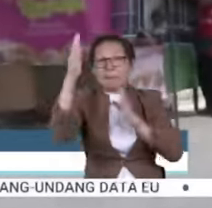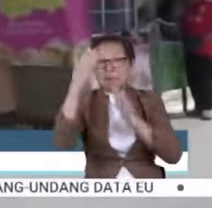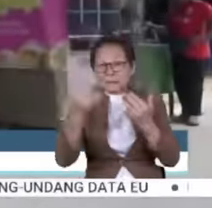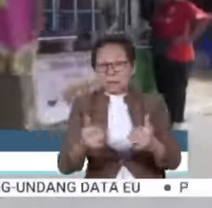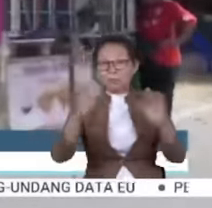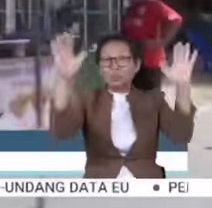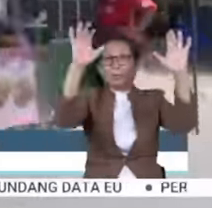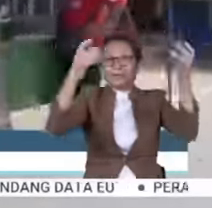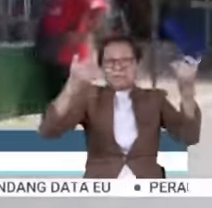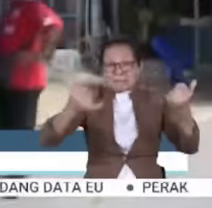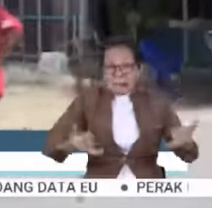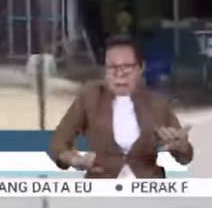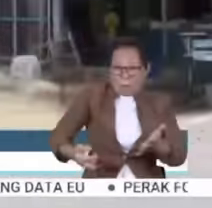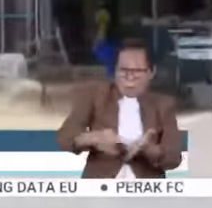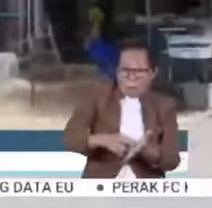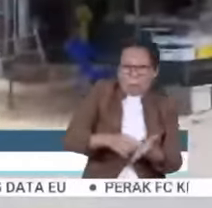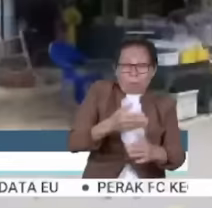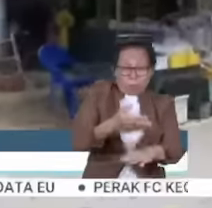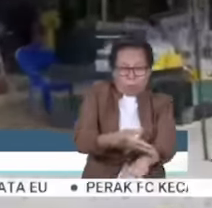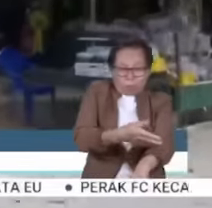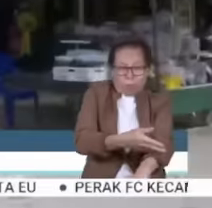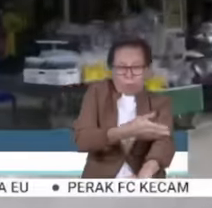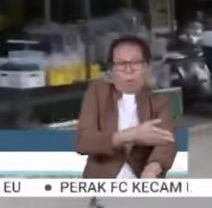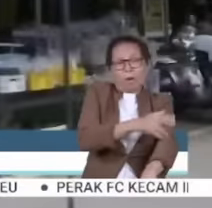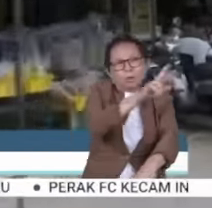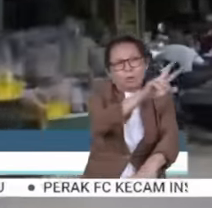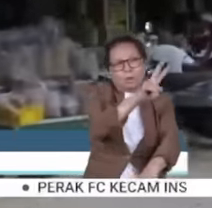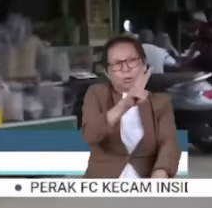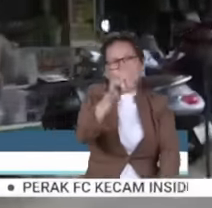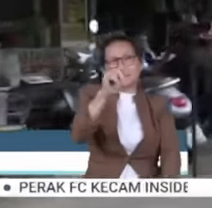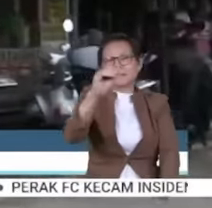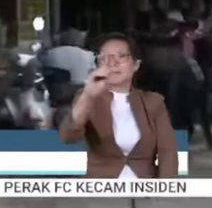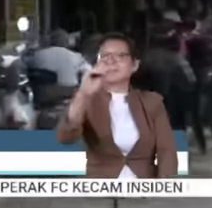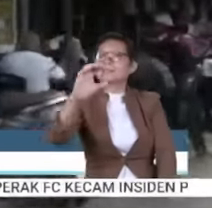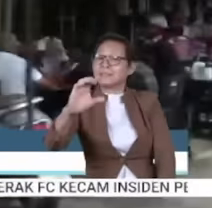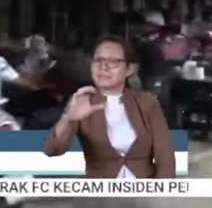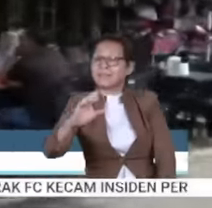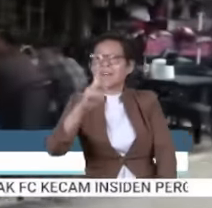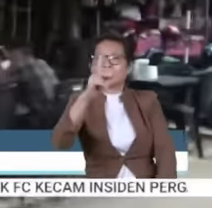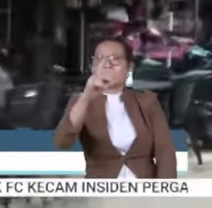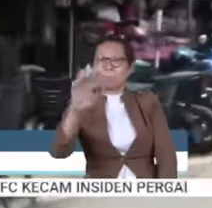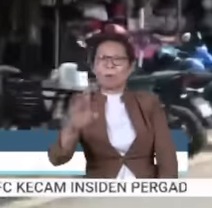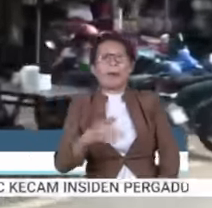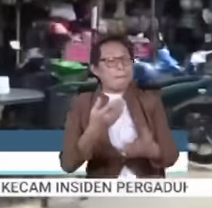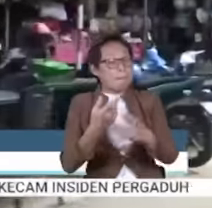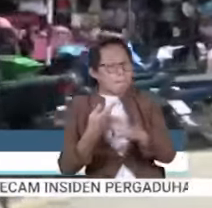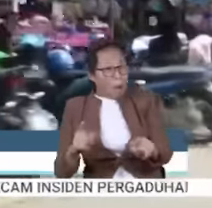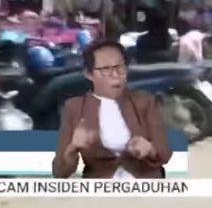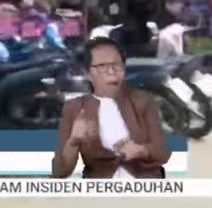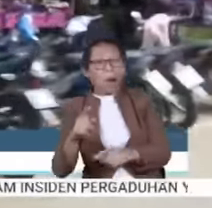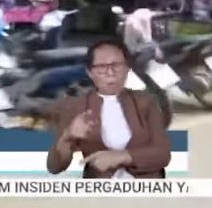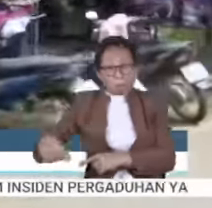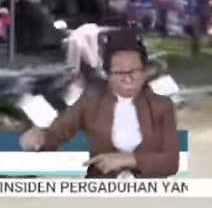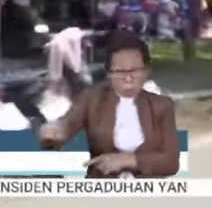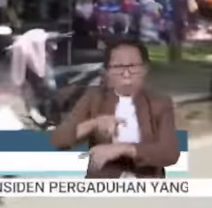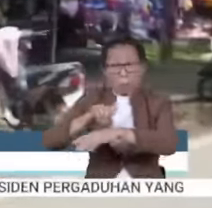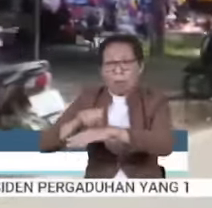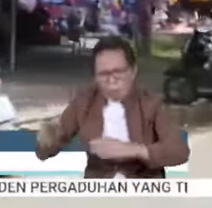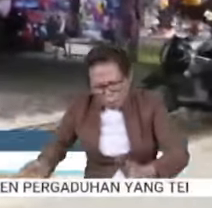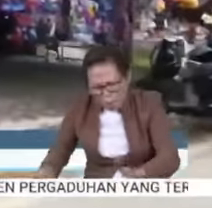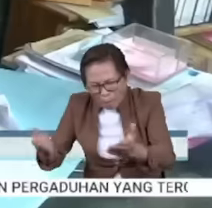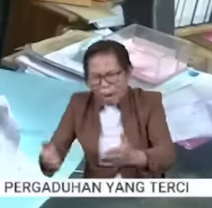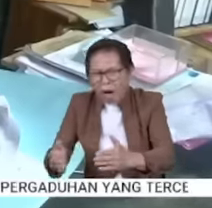cuaca semasa yang direkotkan bertambah baik yaitu 32 derajat Celcius di kota baru Namun orang ramai digalakkan untuk terus